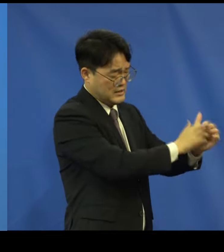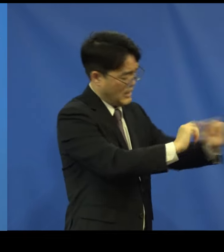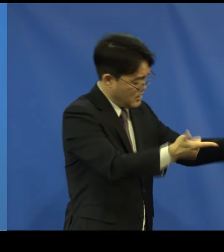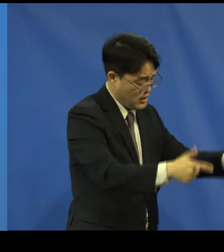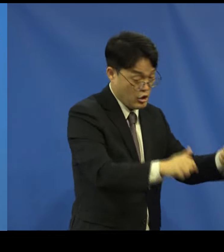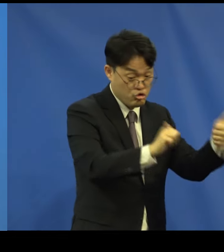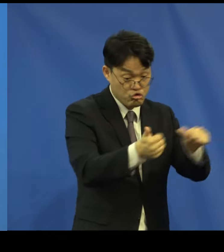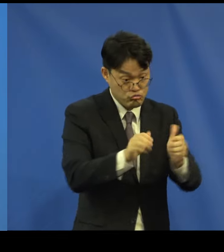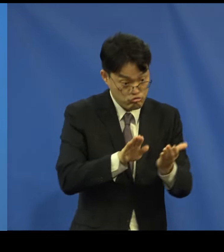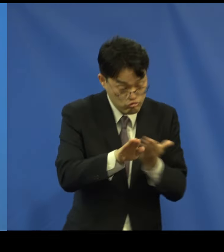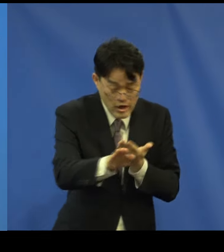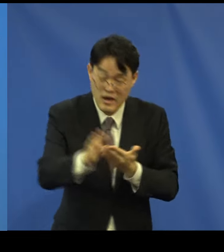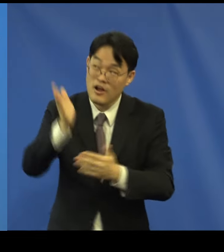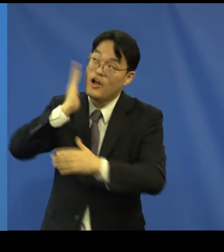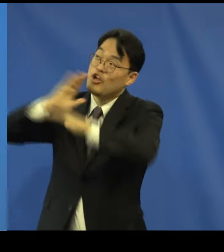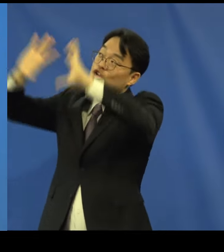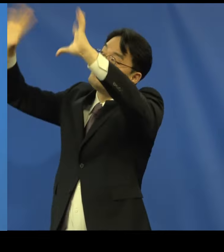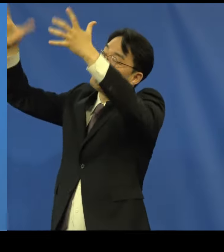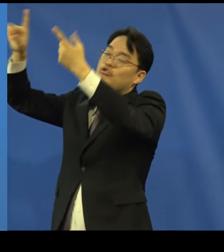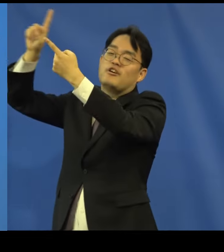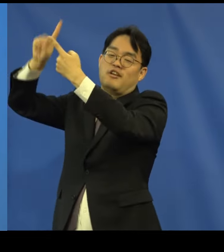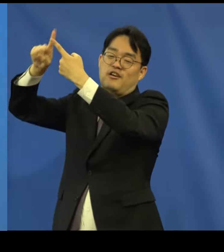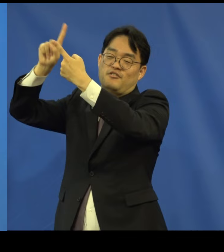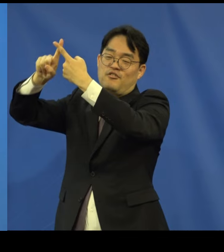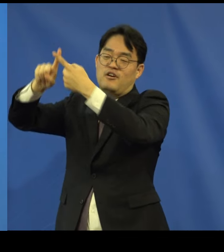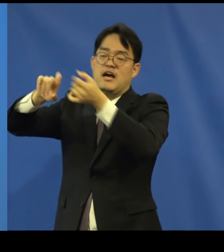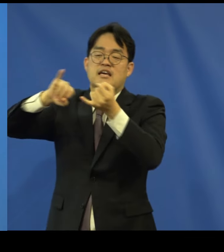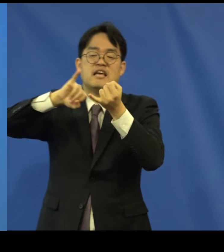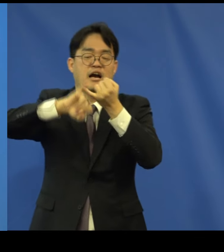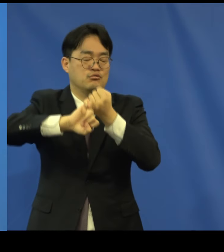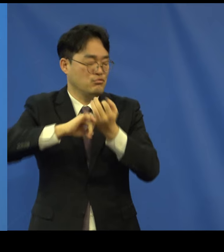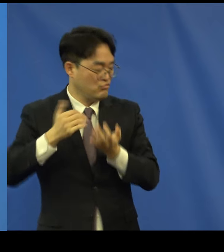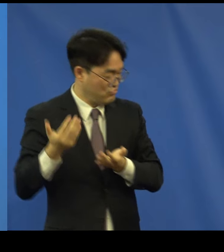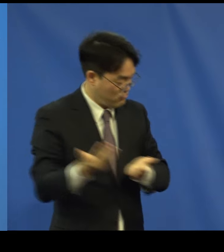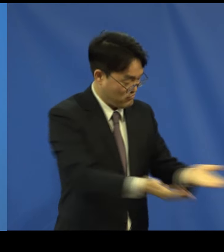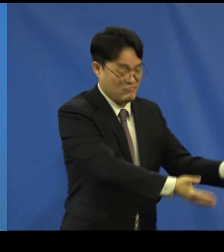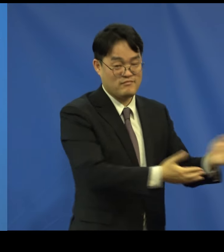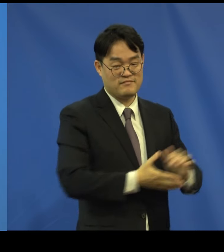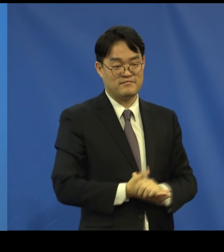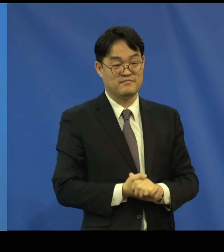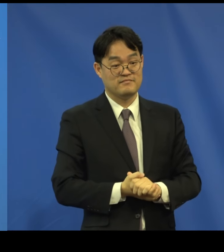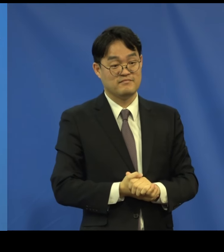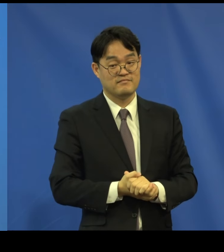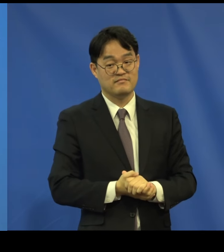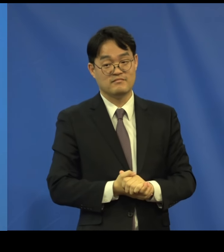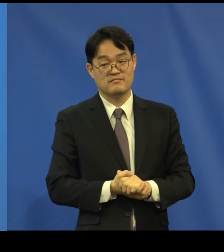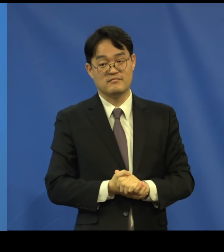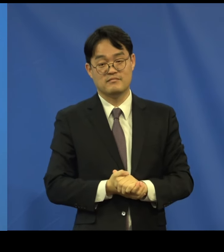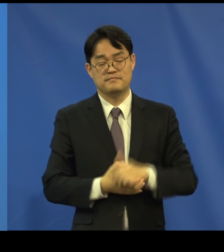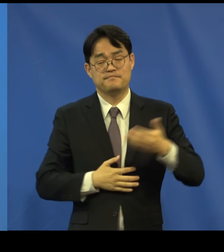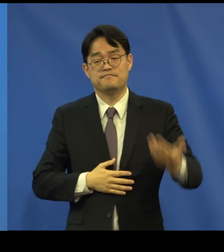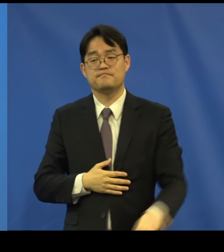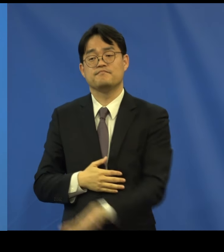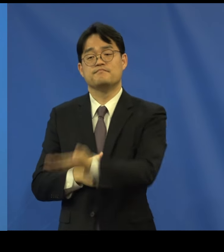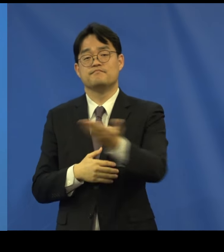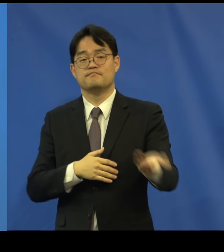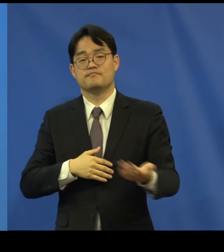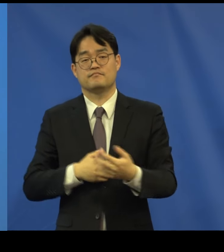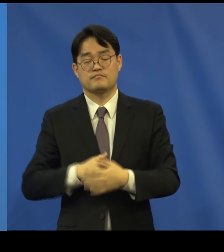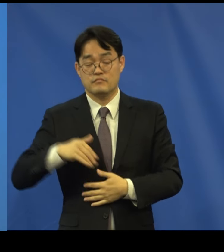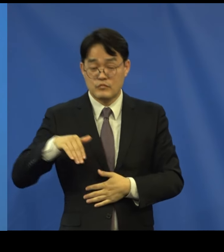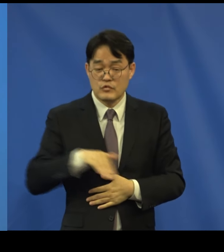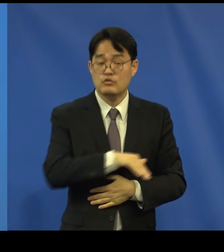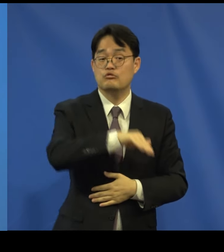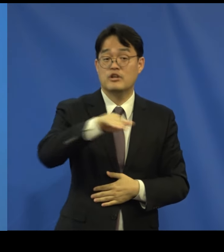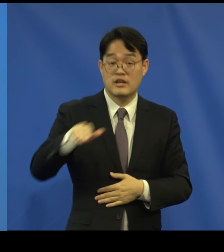매우 중요한 두 단어가 있는데, 하나는 집이라는 것과 길이라고 하는 것입니다. 여러분, 우리의 집이 어딘가요? 집이